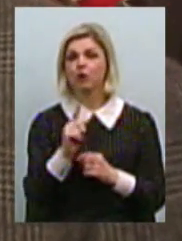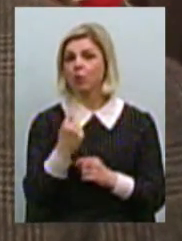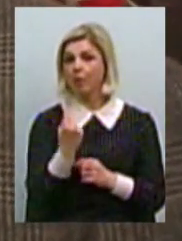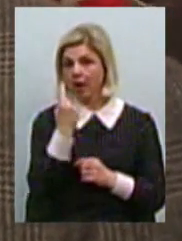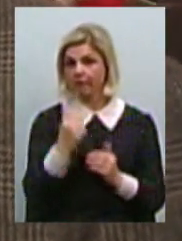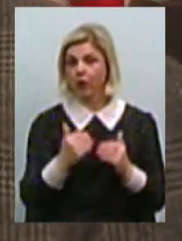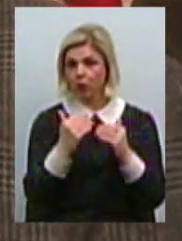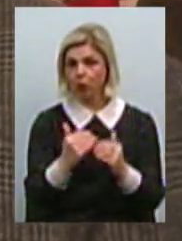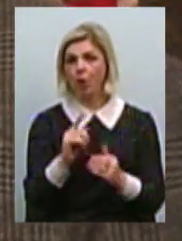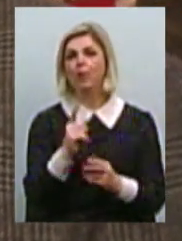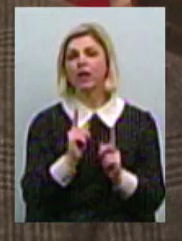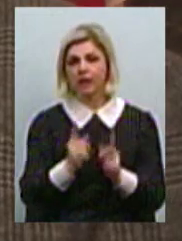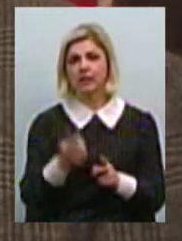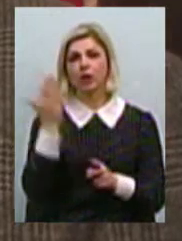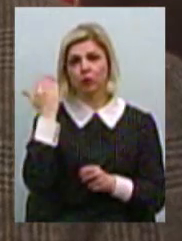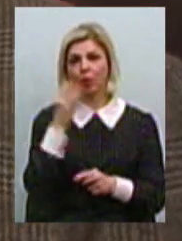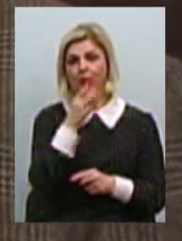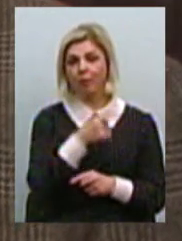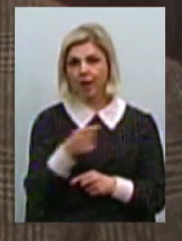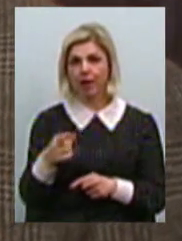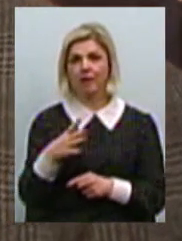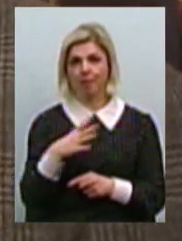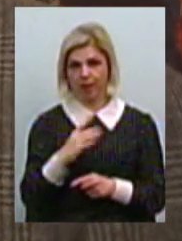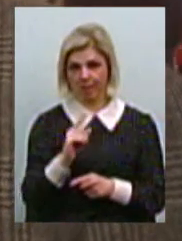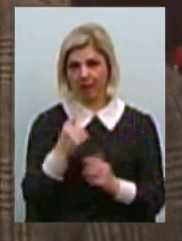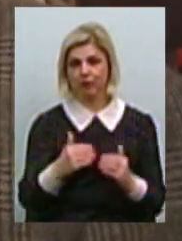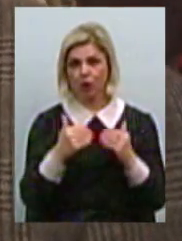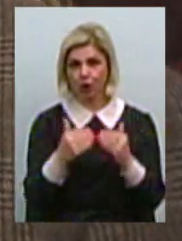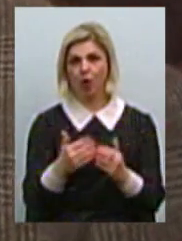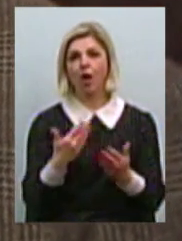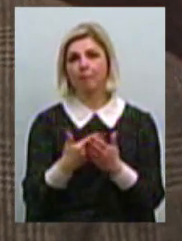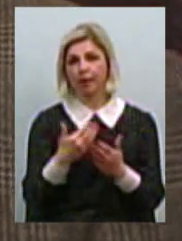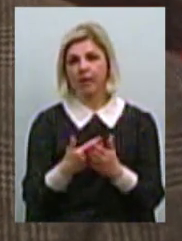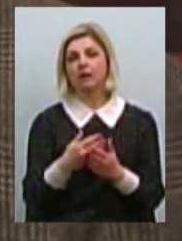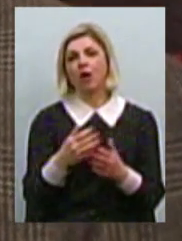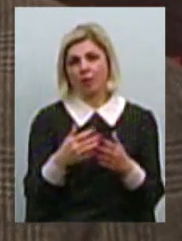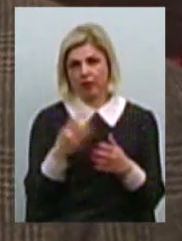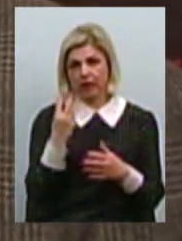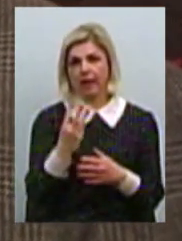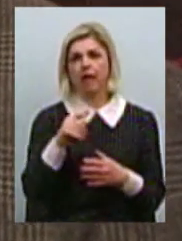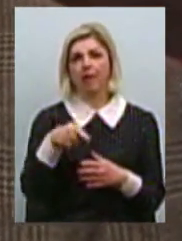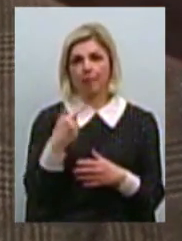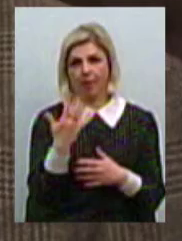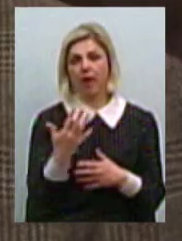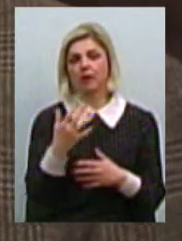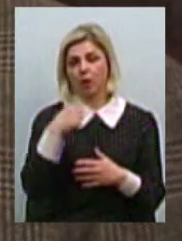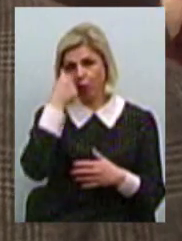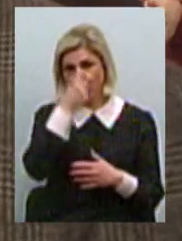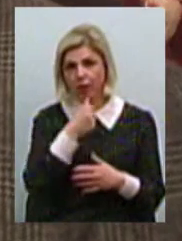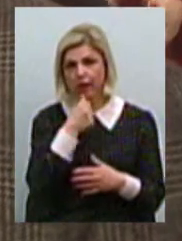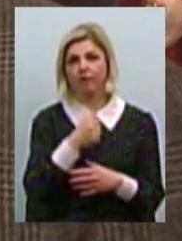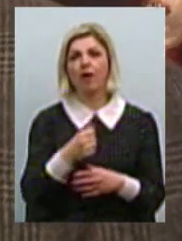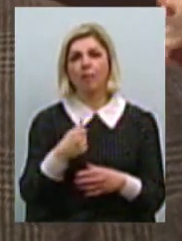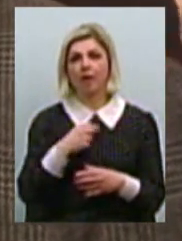момент першим кроком. І вже після цього, близько 3,5 років, ми працювали на передній лінії як волонтери,